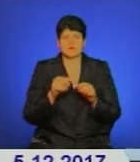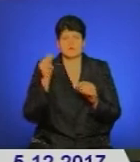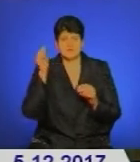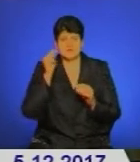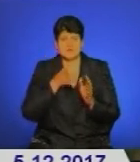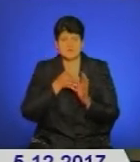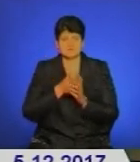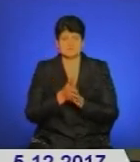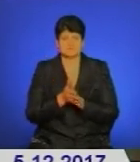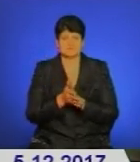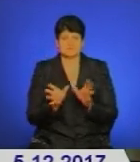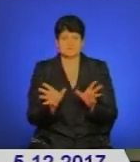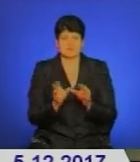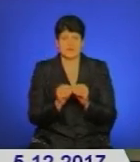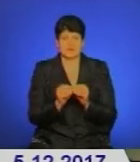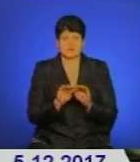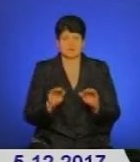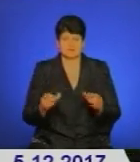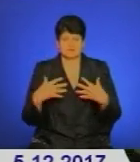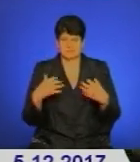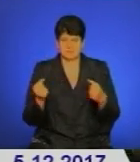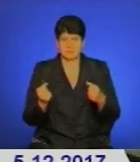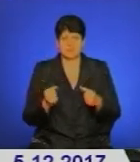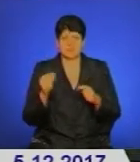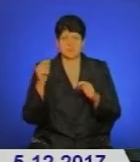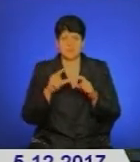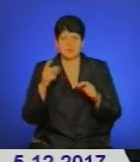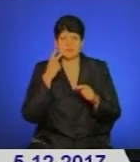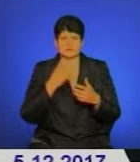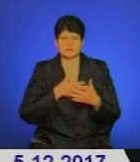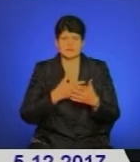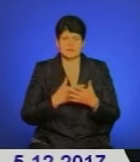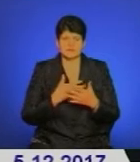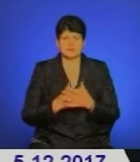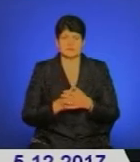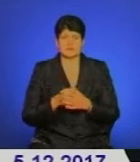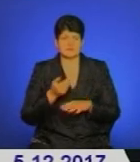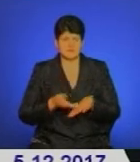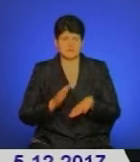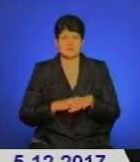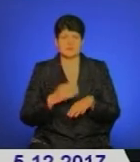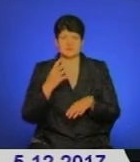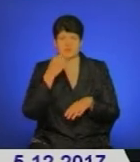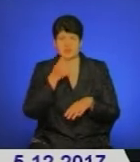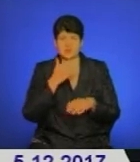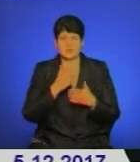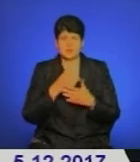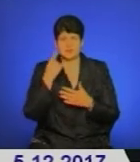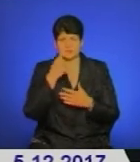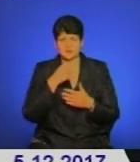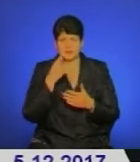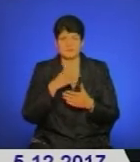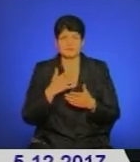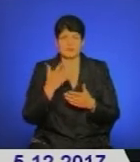важко. Однак Оленка задоволена, в школі завжди активна і допитлива. Тяжко, тому що вона 4 роки мала індивідуальне,